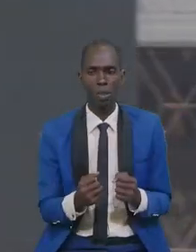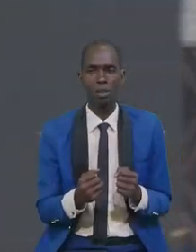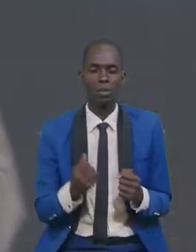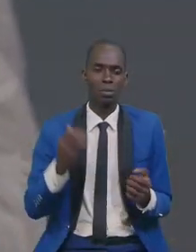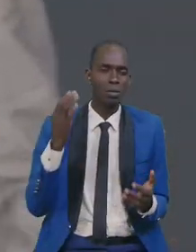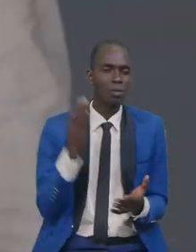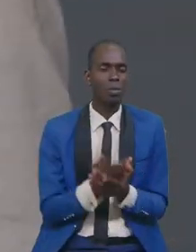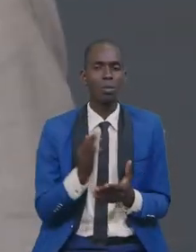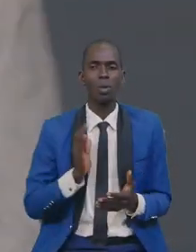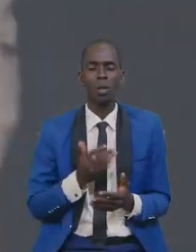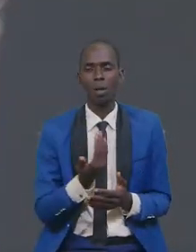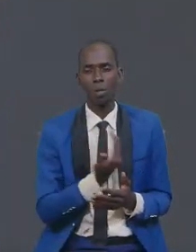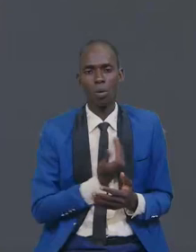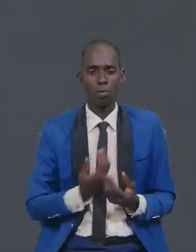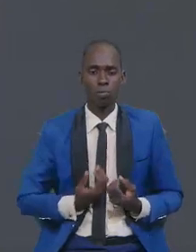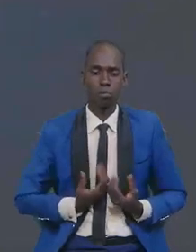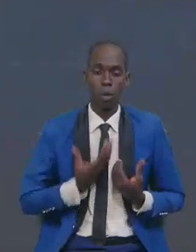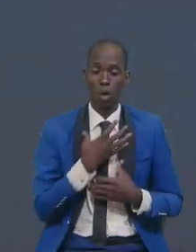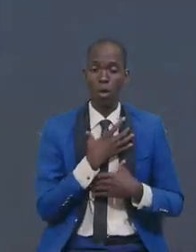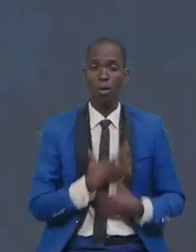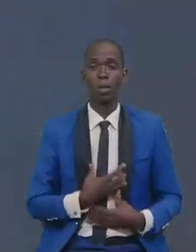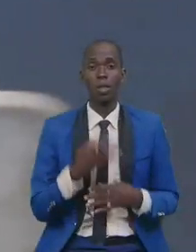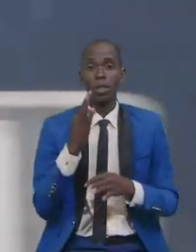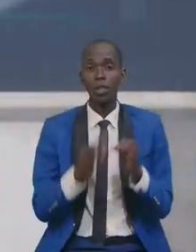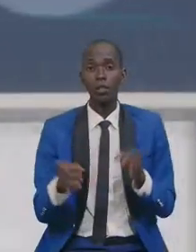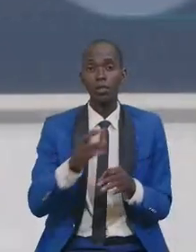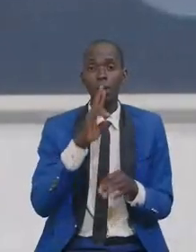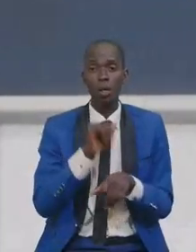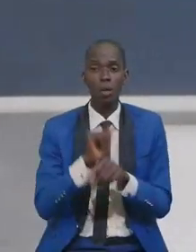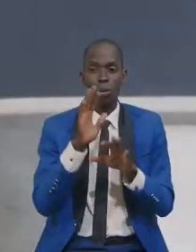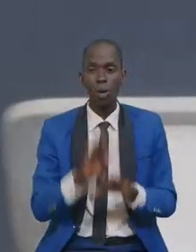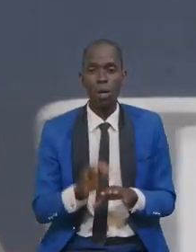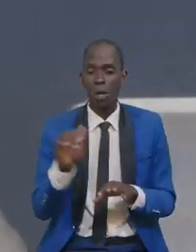puissance, éteindre notre zèle. Si tu es un ouvrier,